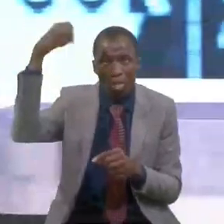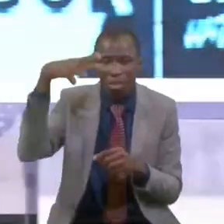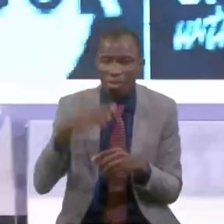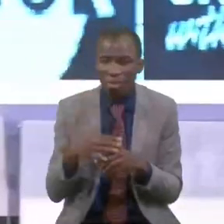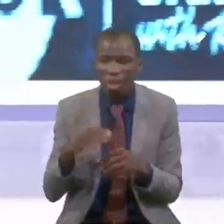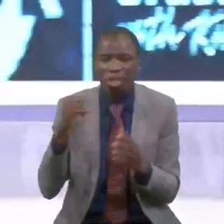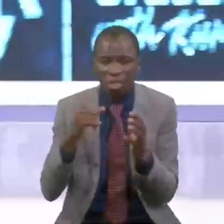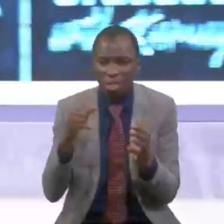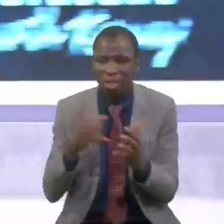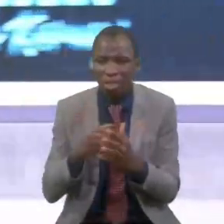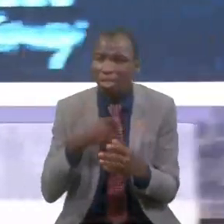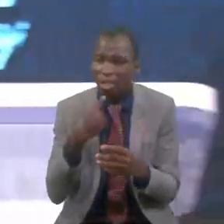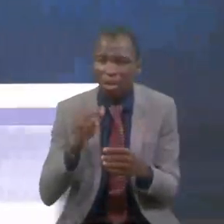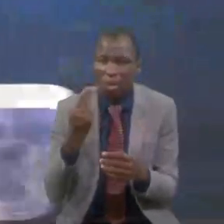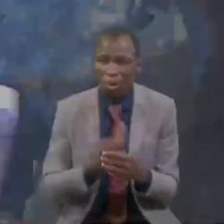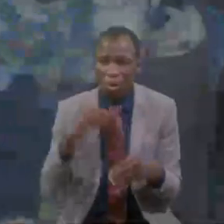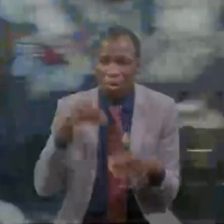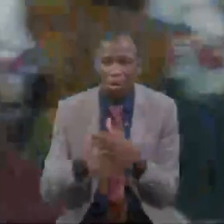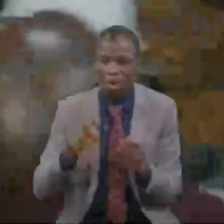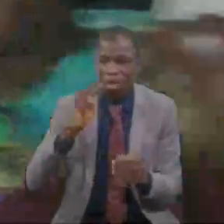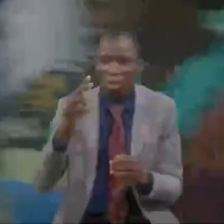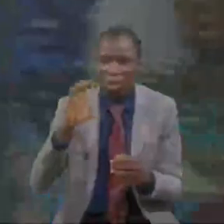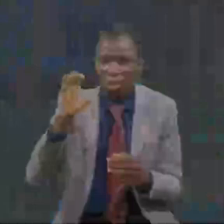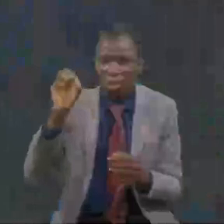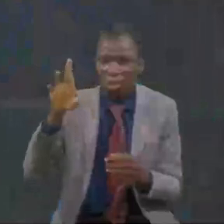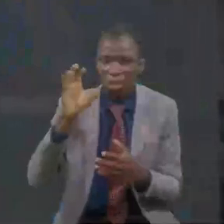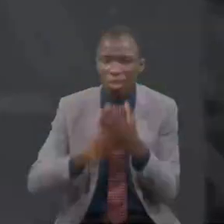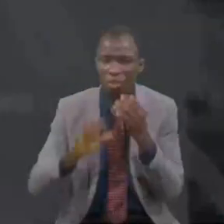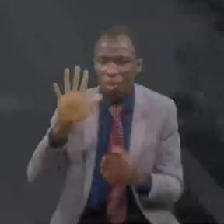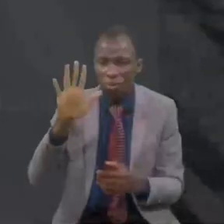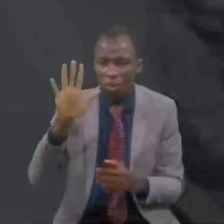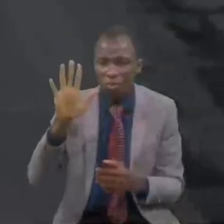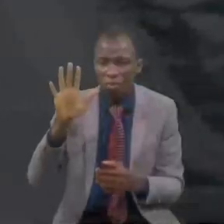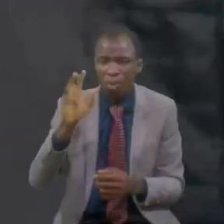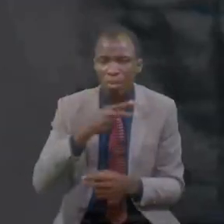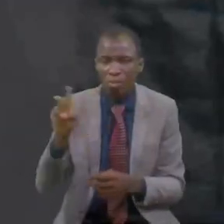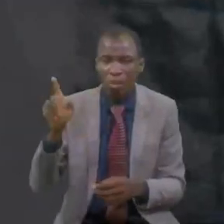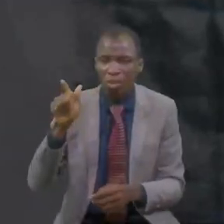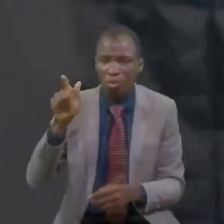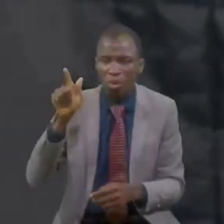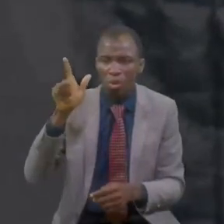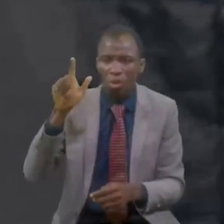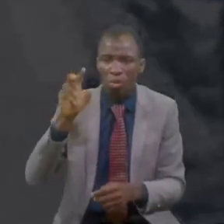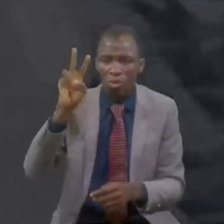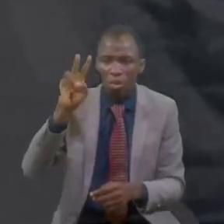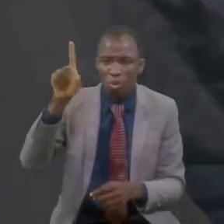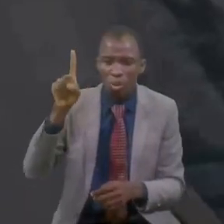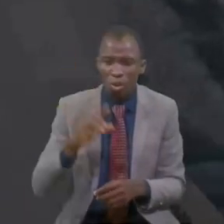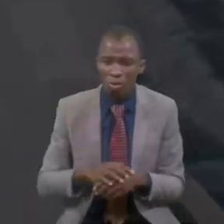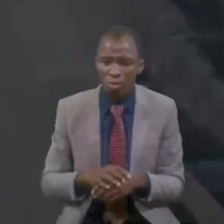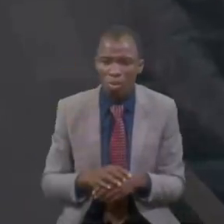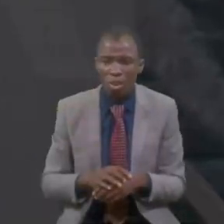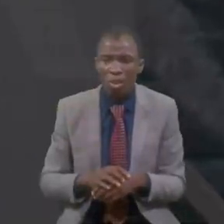grâce nous allons à 2 Corinthiens chapitre 5 verset 21 2e